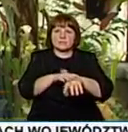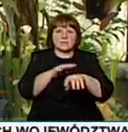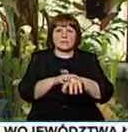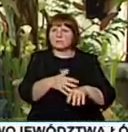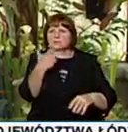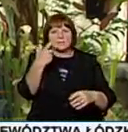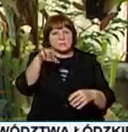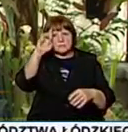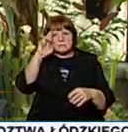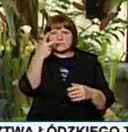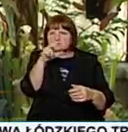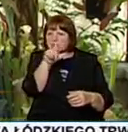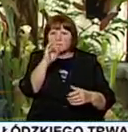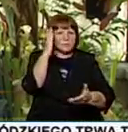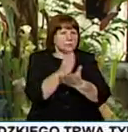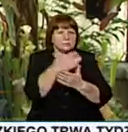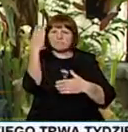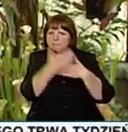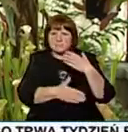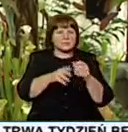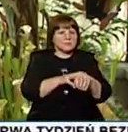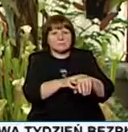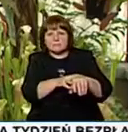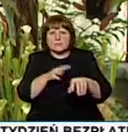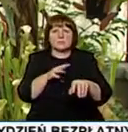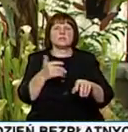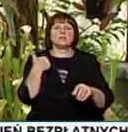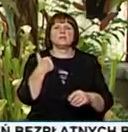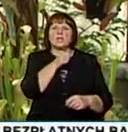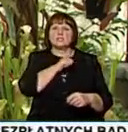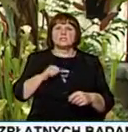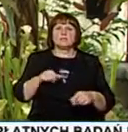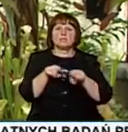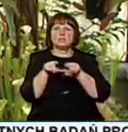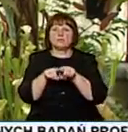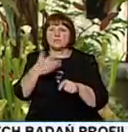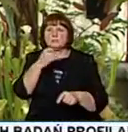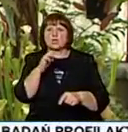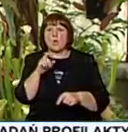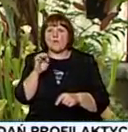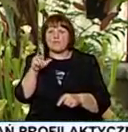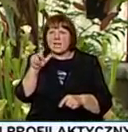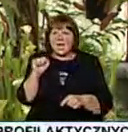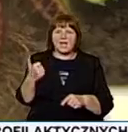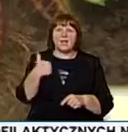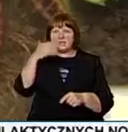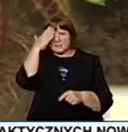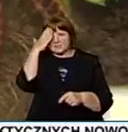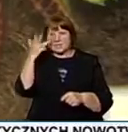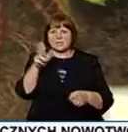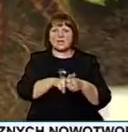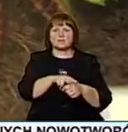już się nie odlepią i zostają trawione. Bądź też saracenia, czy muchołówka chyba najbardziej wszystkim znana, która ma